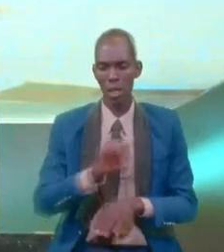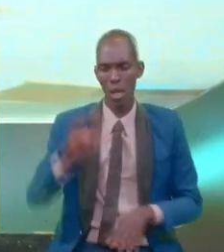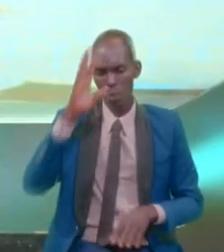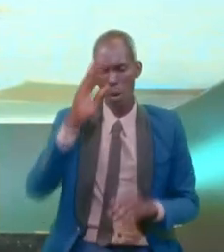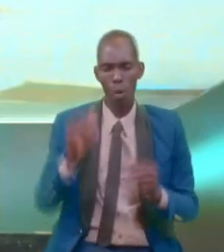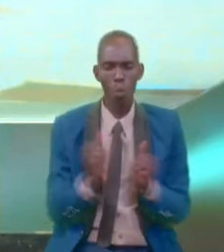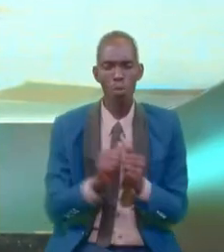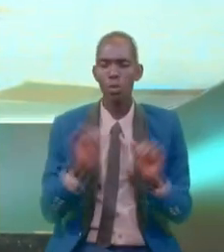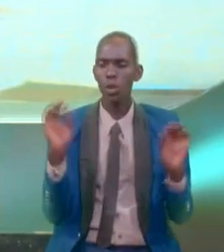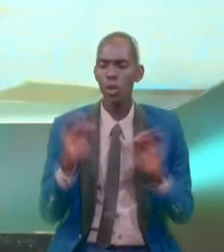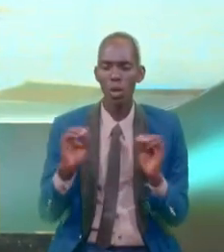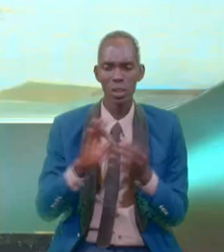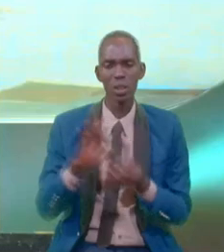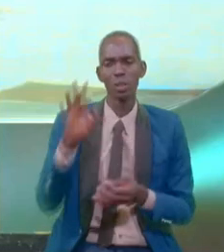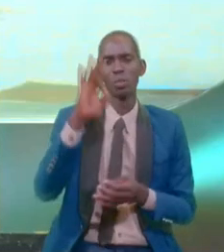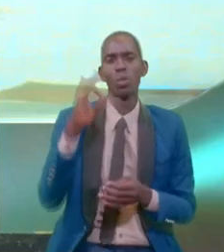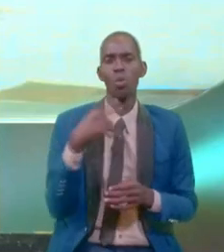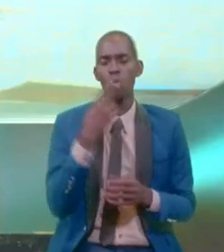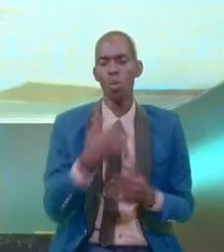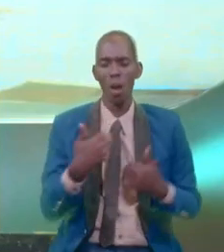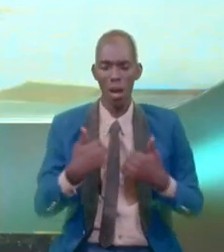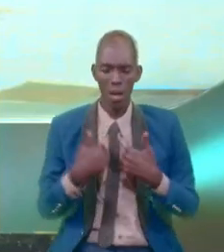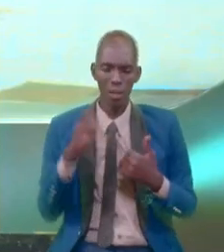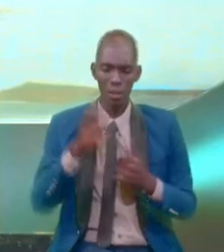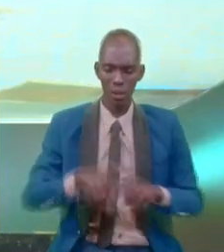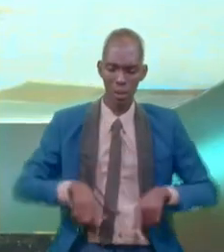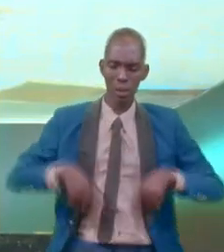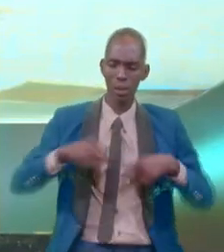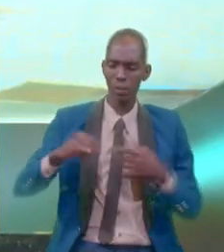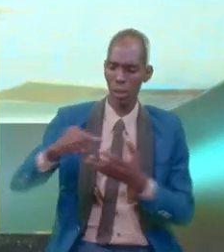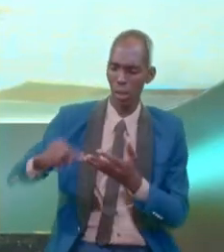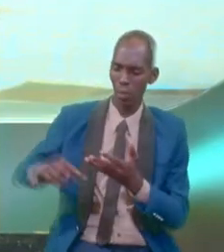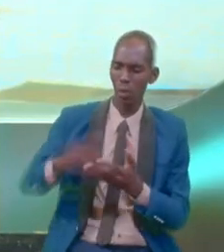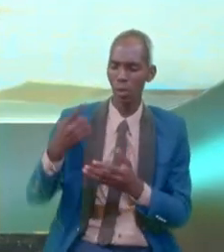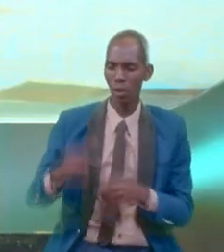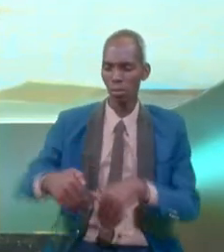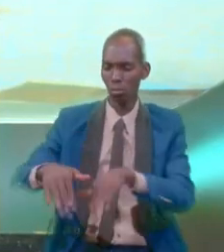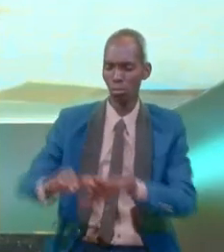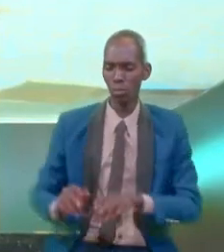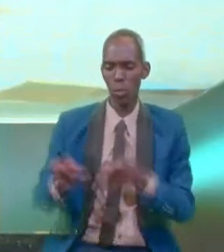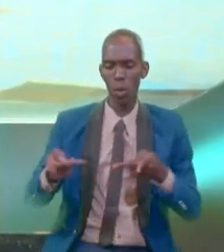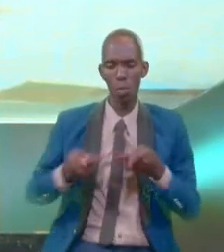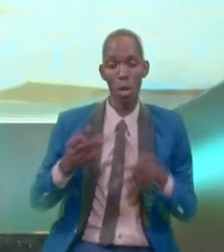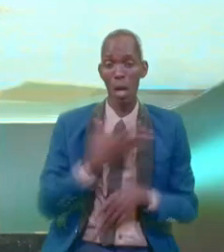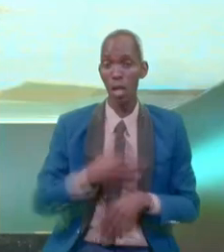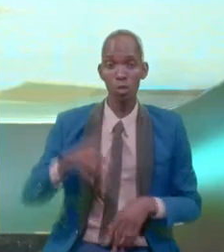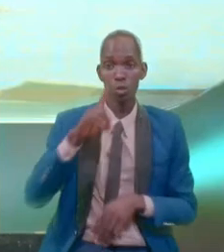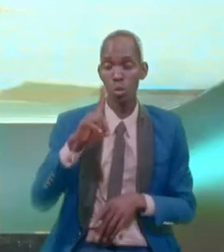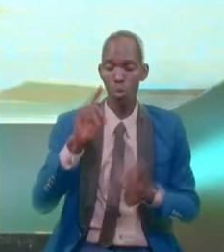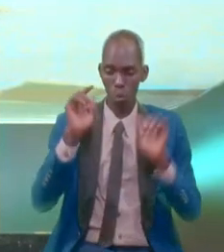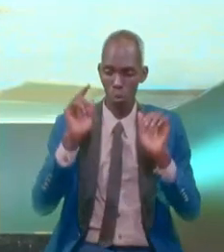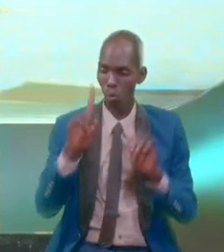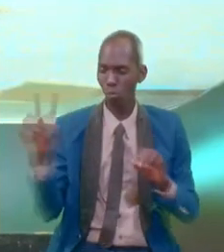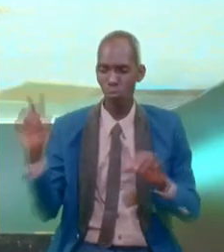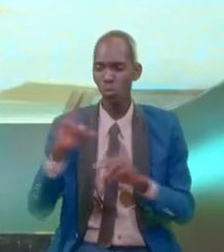sépulcres et possédé d'un esprit impur. Cet homme avait sa demeure dans les sépulcres et personne